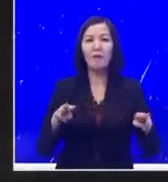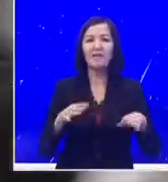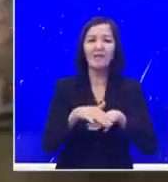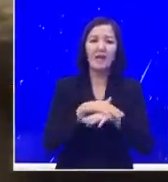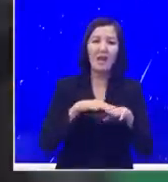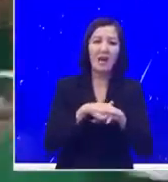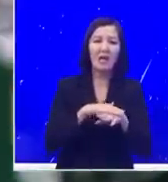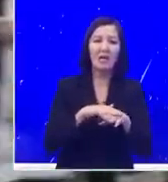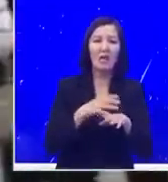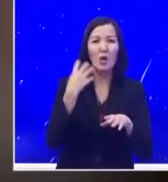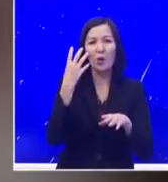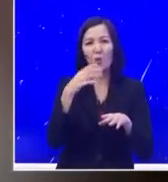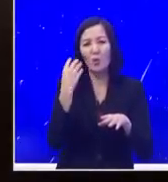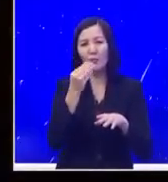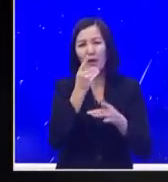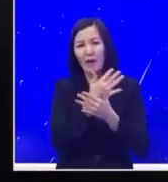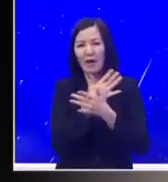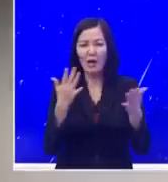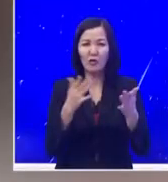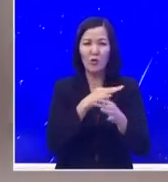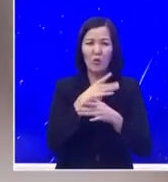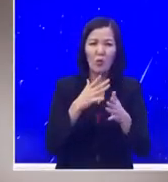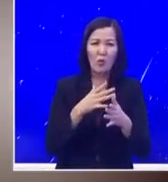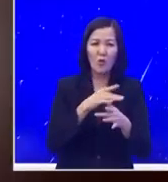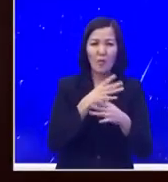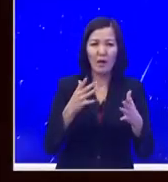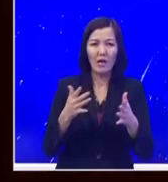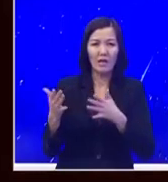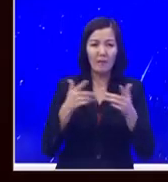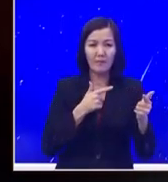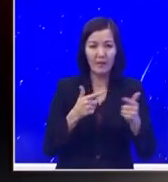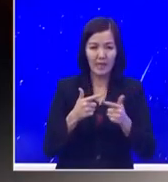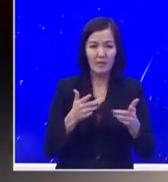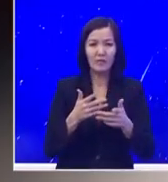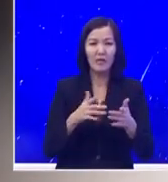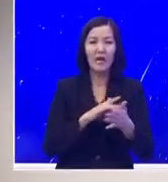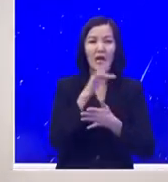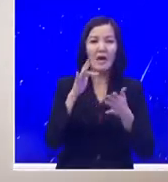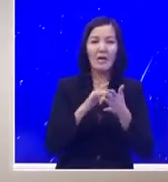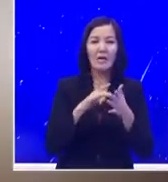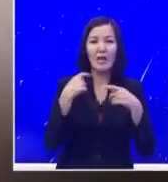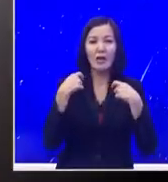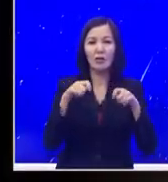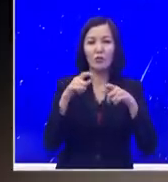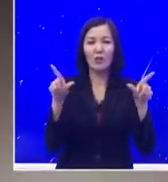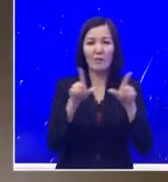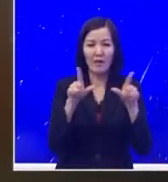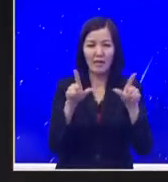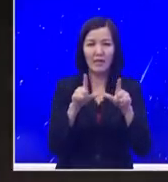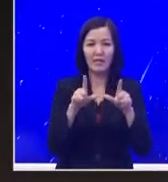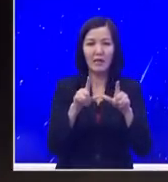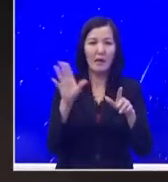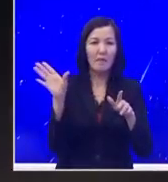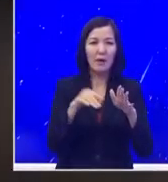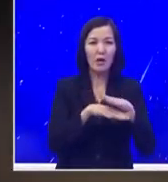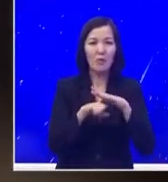қап-қап көкөніспен дұрбалап азық алып коронавирустан карантинге дайындалып жатыр. Қаладағылар супермаркеттердің сөрелерін босатып